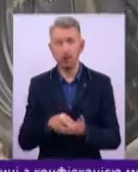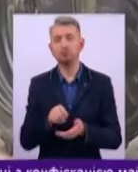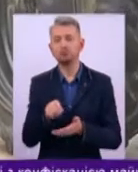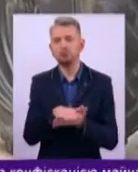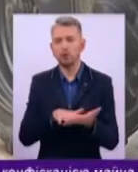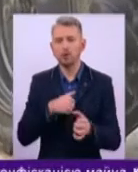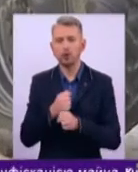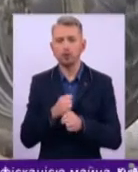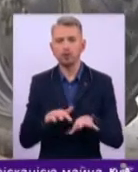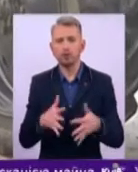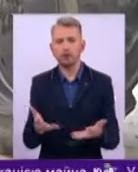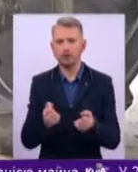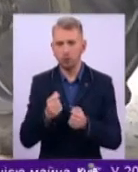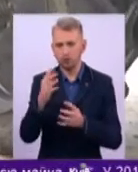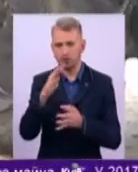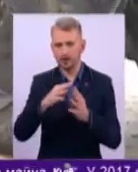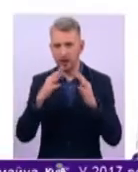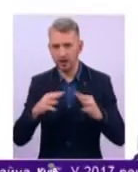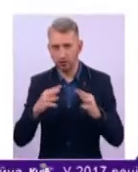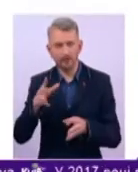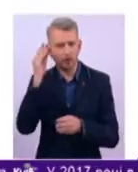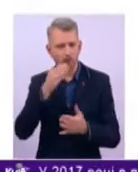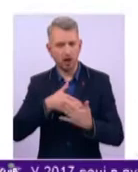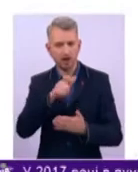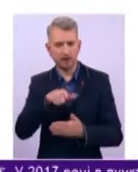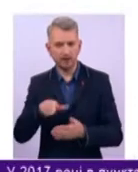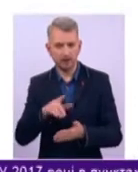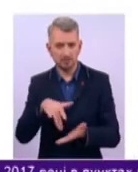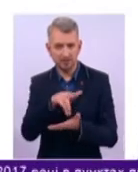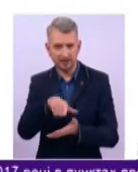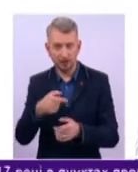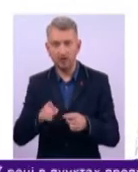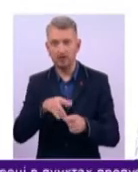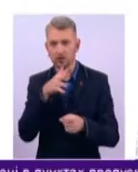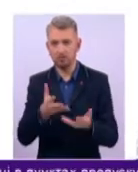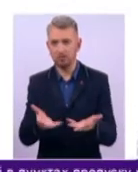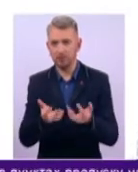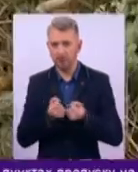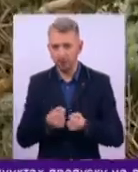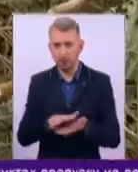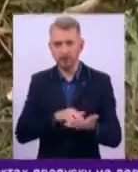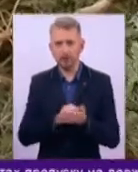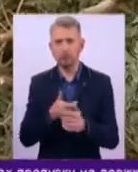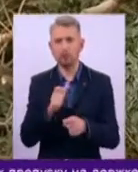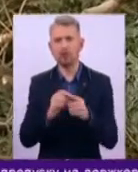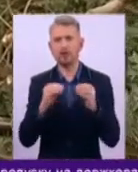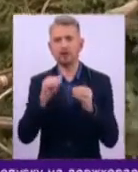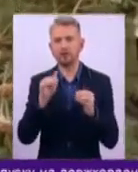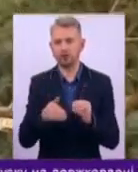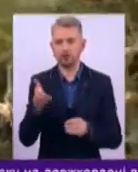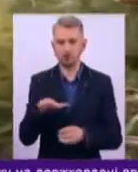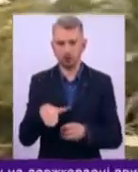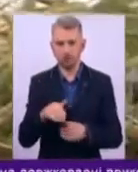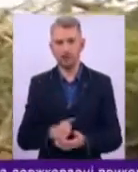роботу пунктів збору ялинок, зважаючи на активність містян. На цей час вже прийняли на утилізацію понад 10 тисяч новорічних